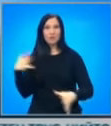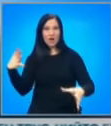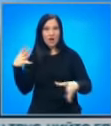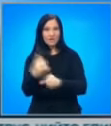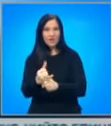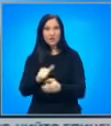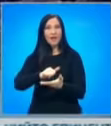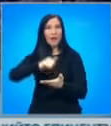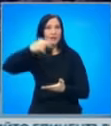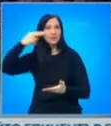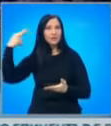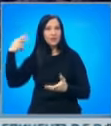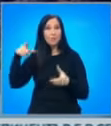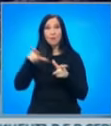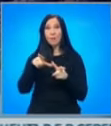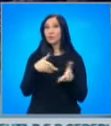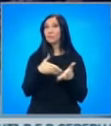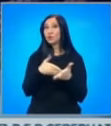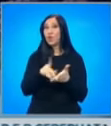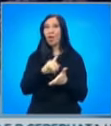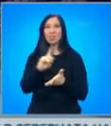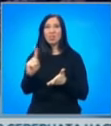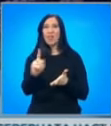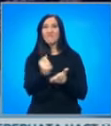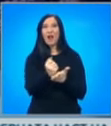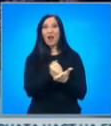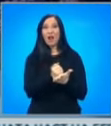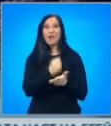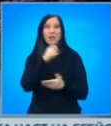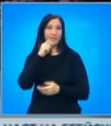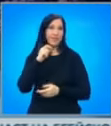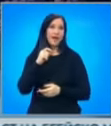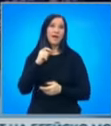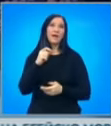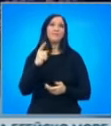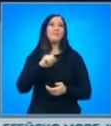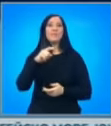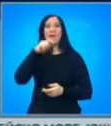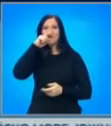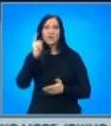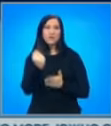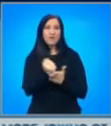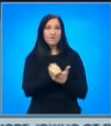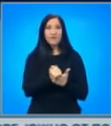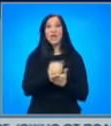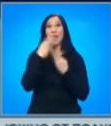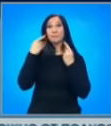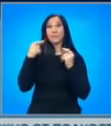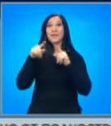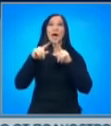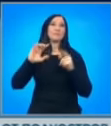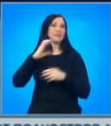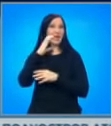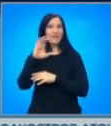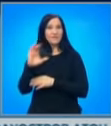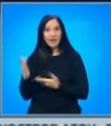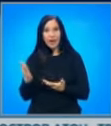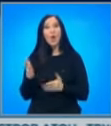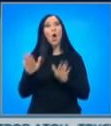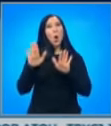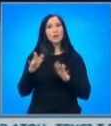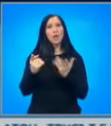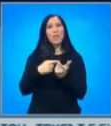задържан на летището в Мелбърн. Причината – невалидна виза и липса на сертификат за ваксина. Най-добрият тенисист в света прекара няколко дни в център